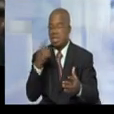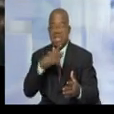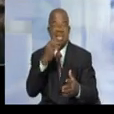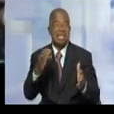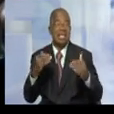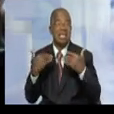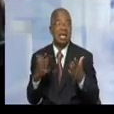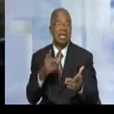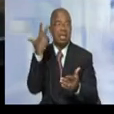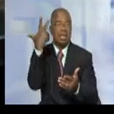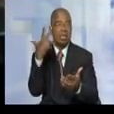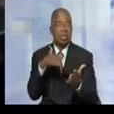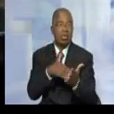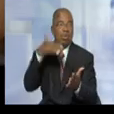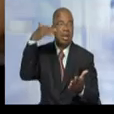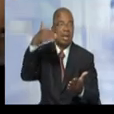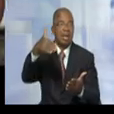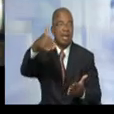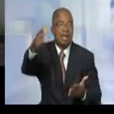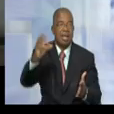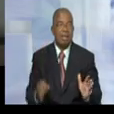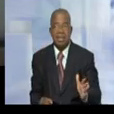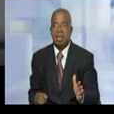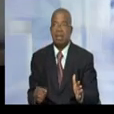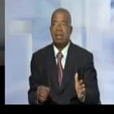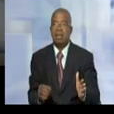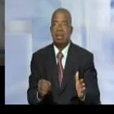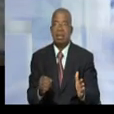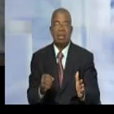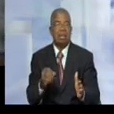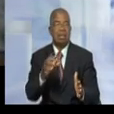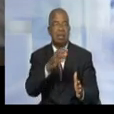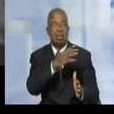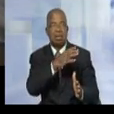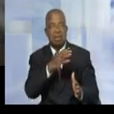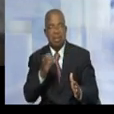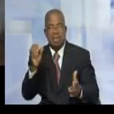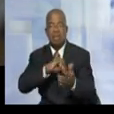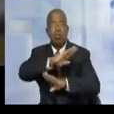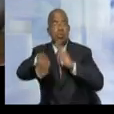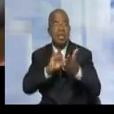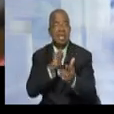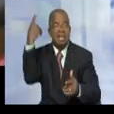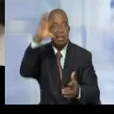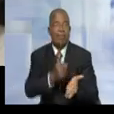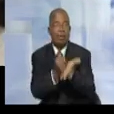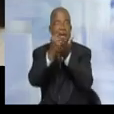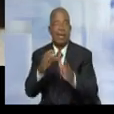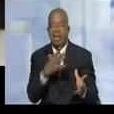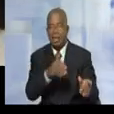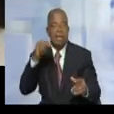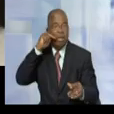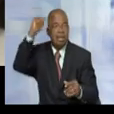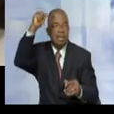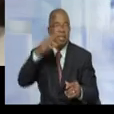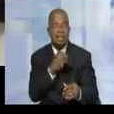CFA pour le financement partiel d'un projet de bitumage de route long de 120 km au Niger. La seconde